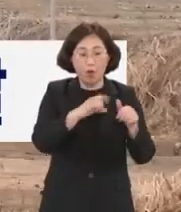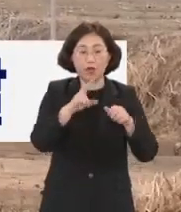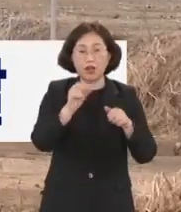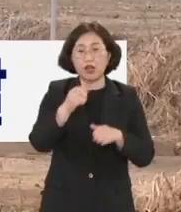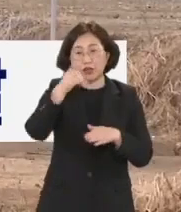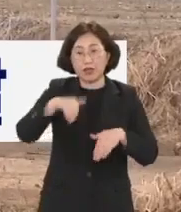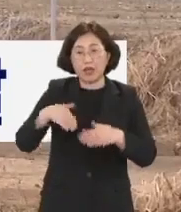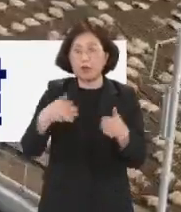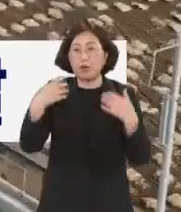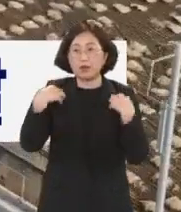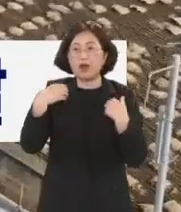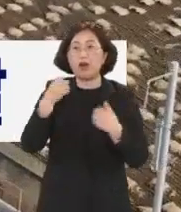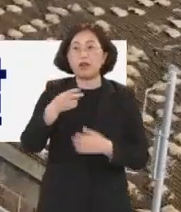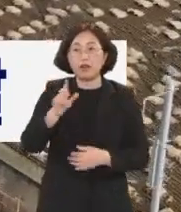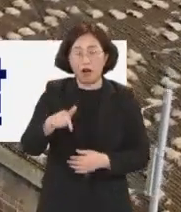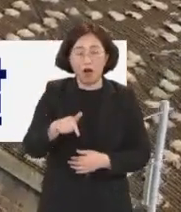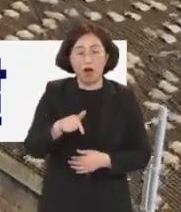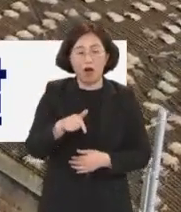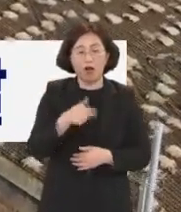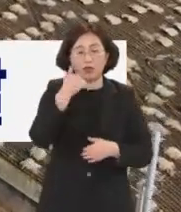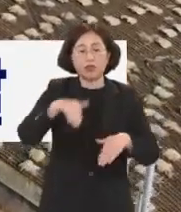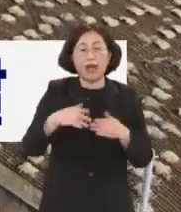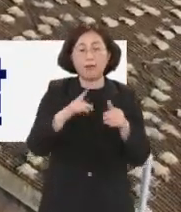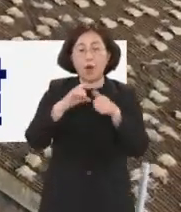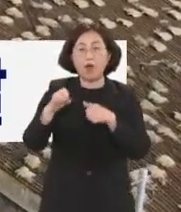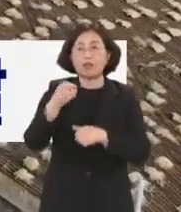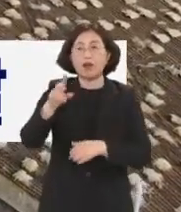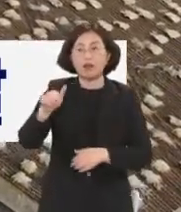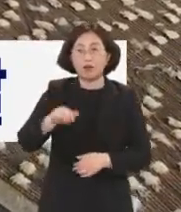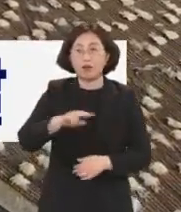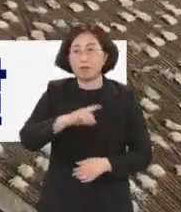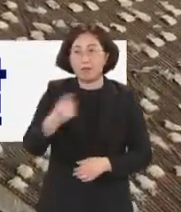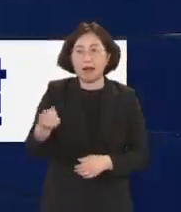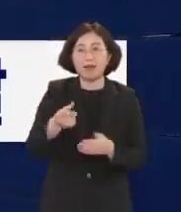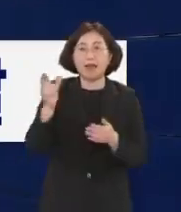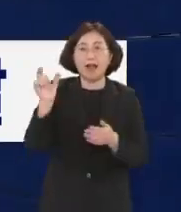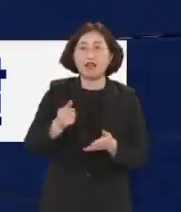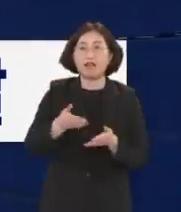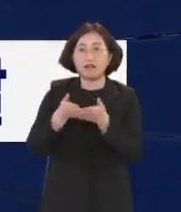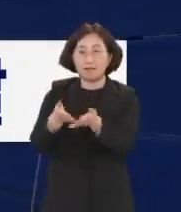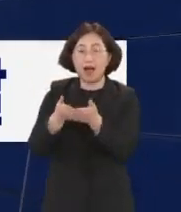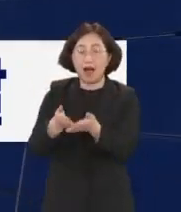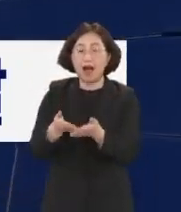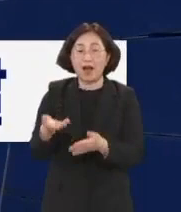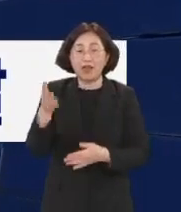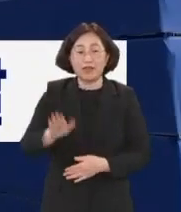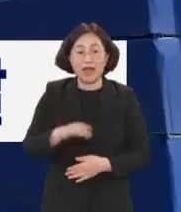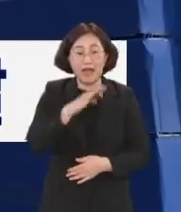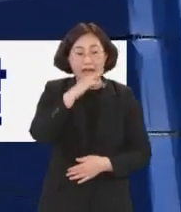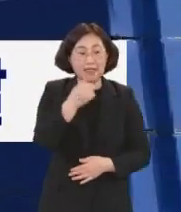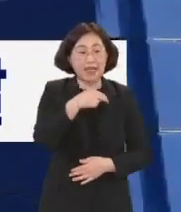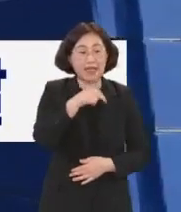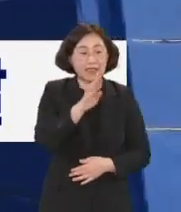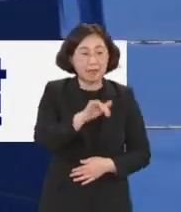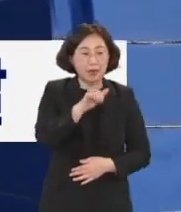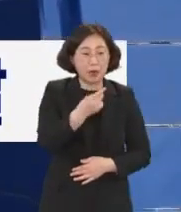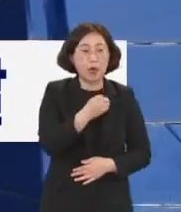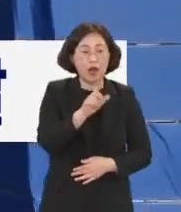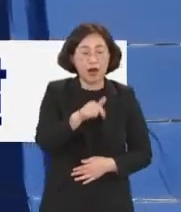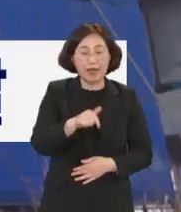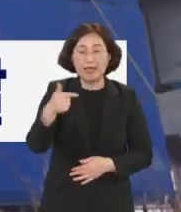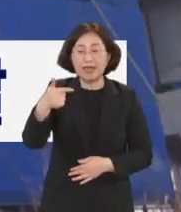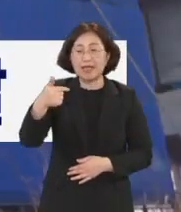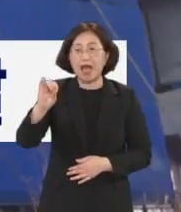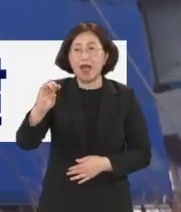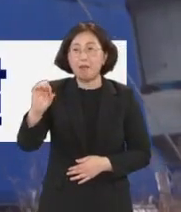충남도청역이나 충남도청 홍성역으로 전환할 것을 강력히 요청하고 있는데 예산 삽교역이 내포역이 될